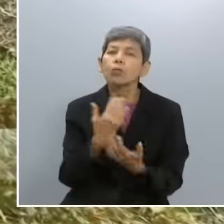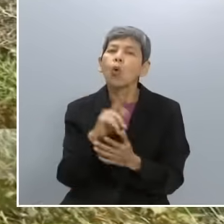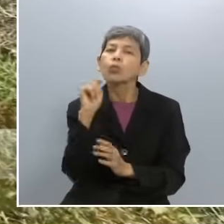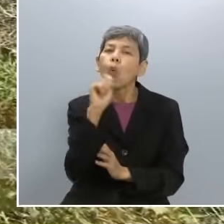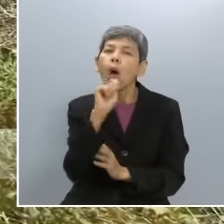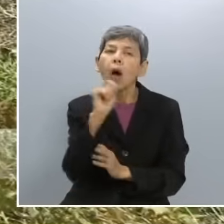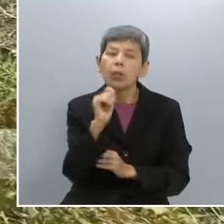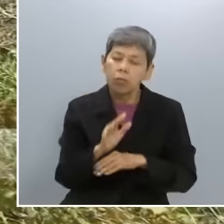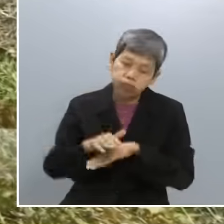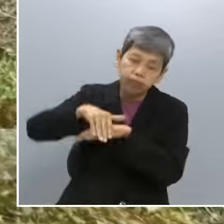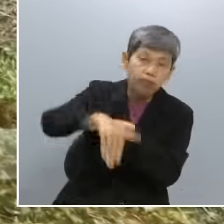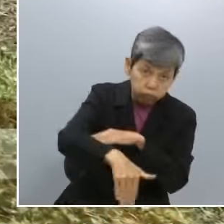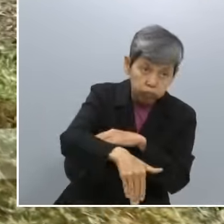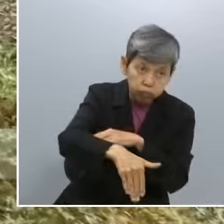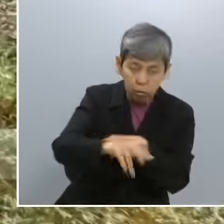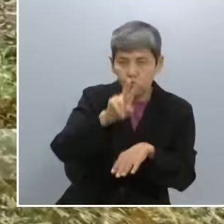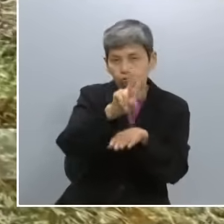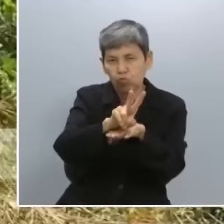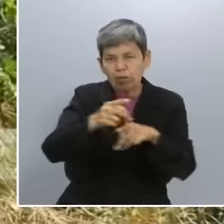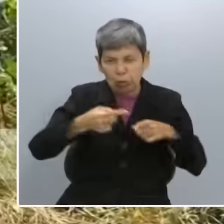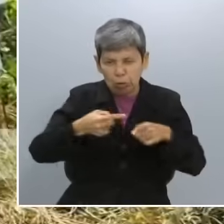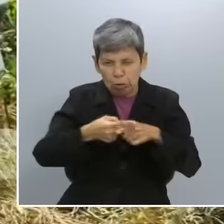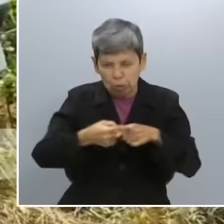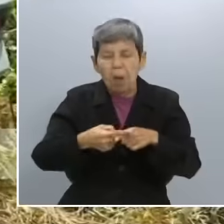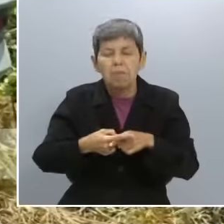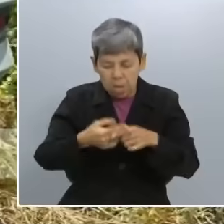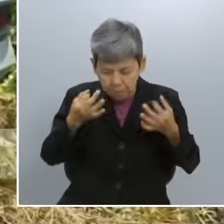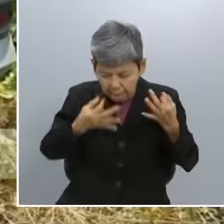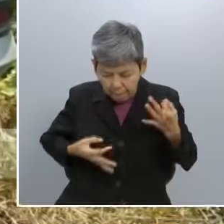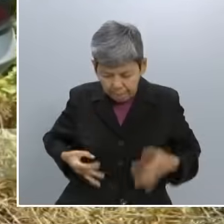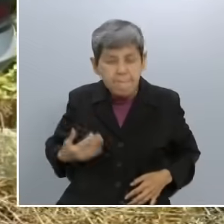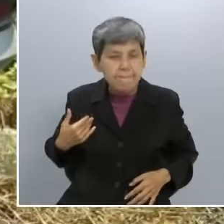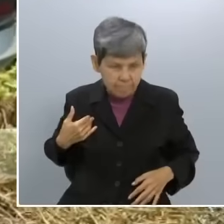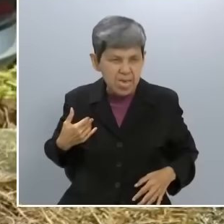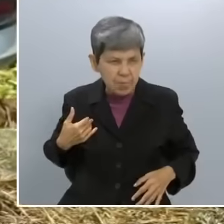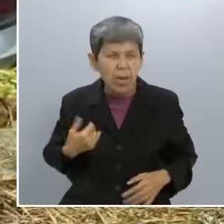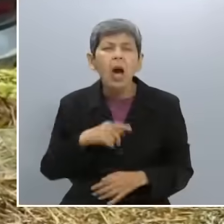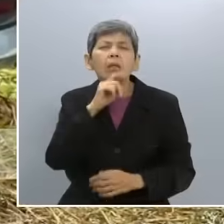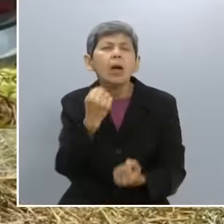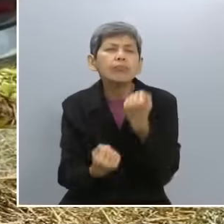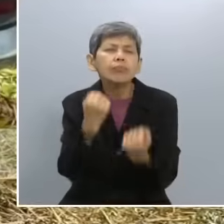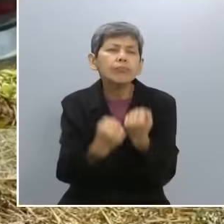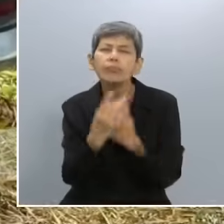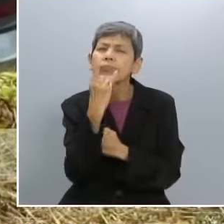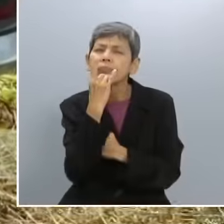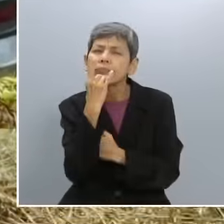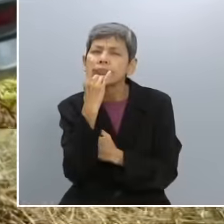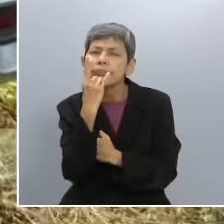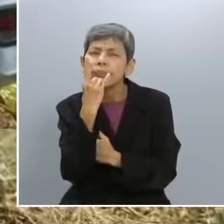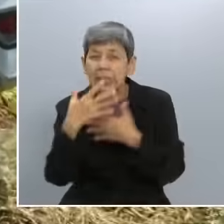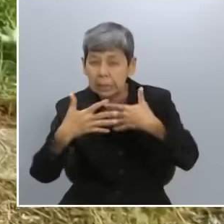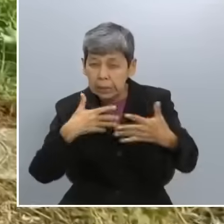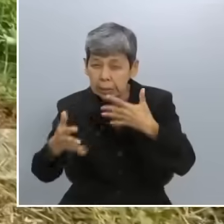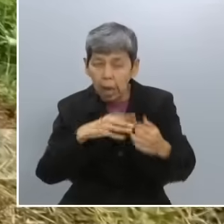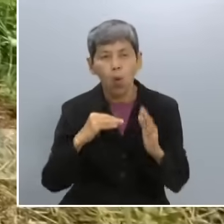ตกไหล่ทางผู้โดยสารมา 2คนบาดเจ็บมีแผลฟกช้ำตามร่างกายถามคนขับเข็งฮอนด้าสีบอลบอกมา